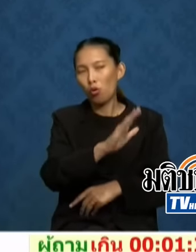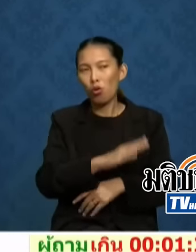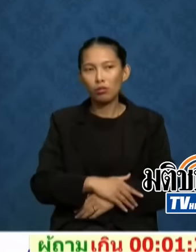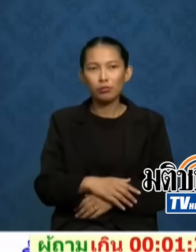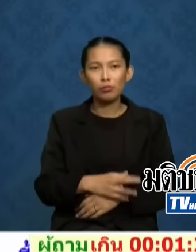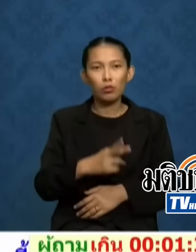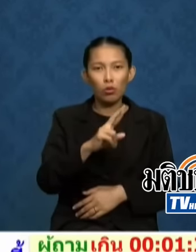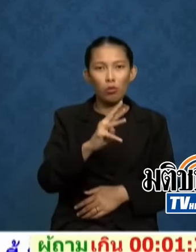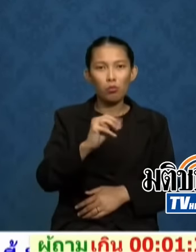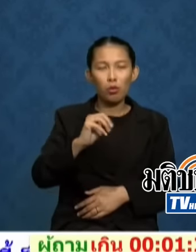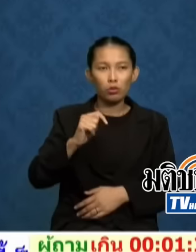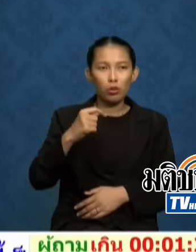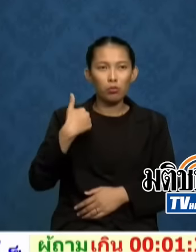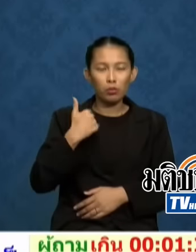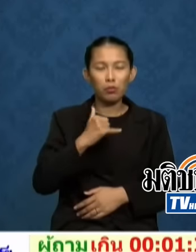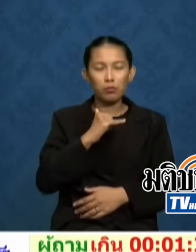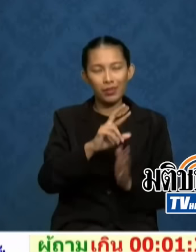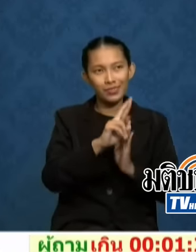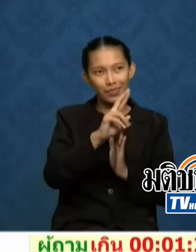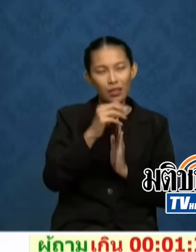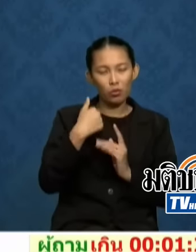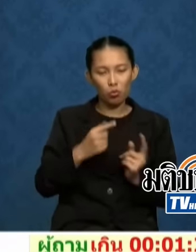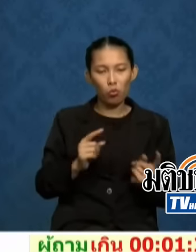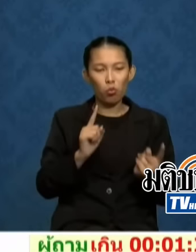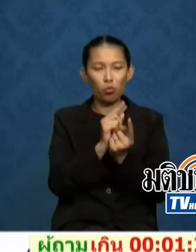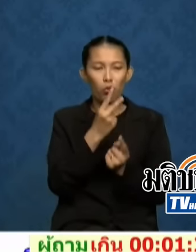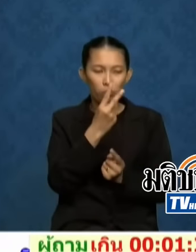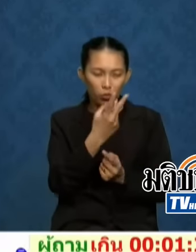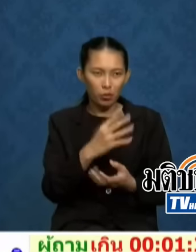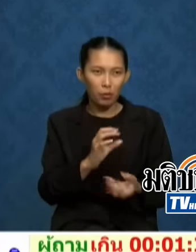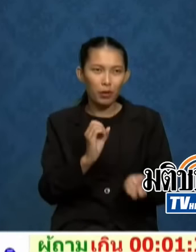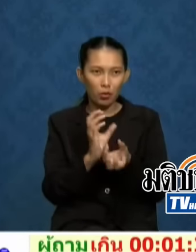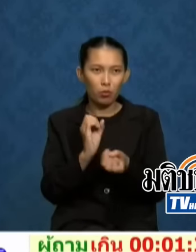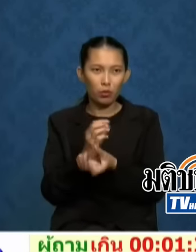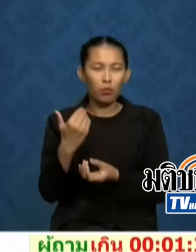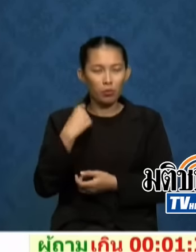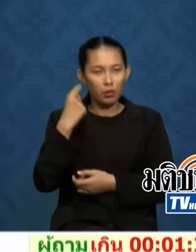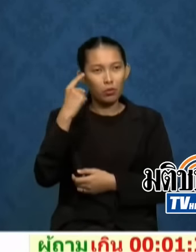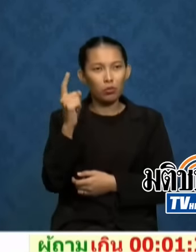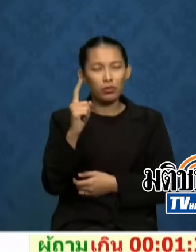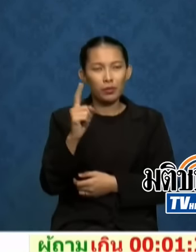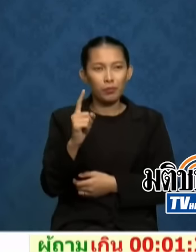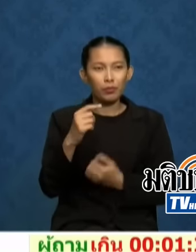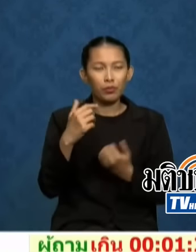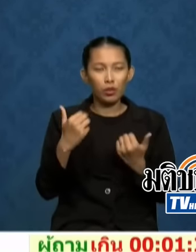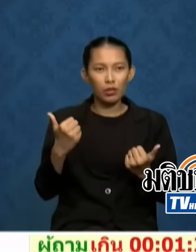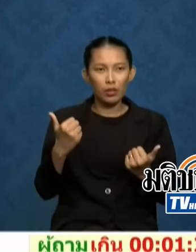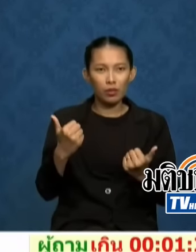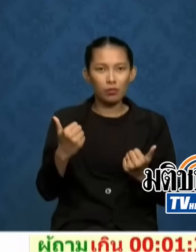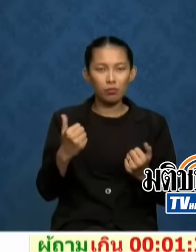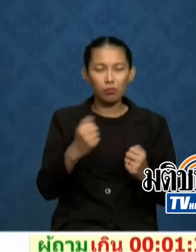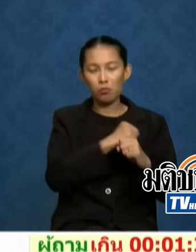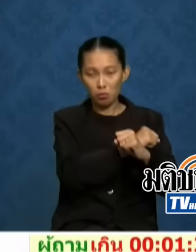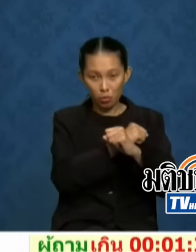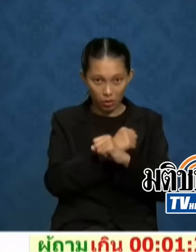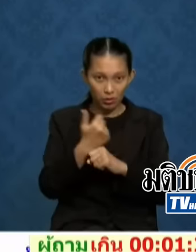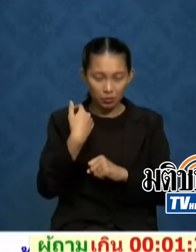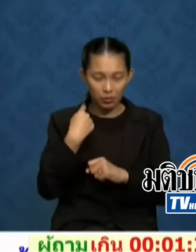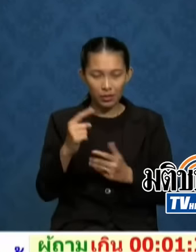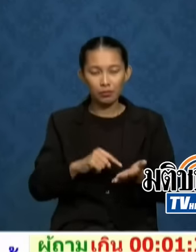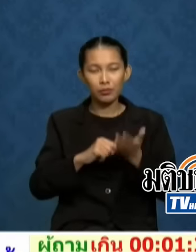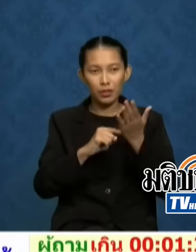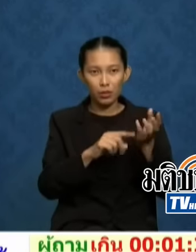ท่านนายกรัฐมนตรีได้ลงพื้นที่ที่จังหวัดเชียงรายท่านก็ได้เห็นความเดือดร้อนของพี่น้องประชาชนทราบหมดนะครับว่าในขณะนี้เนี่ยก็ให้กรมป้องกันเองก็เสนอแนวทาง